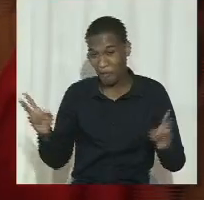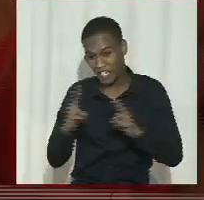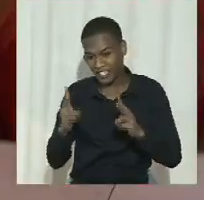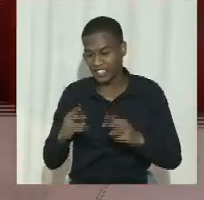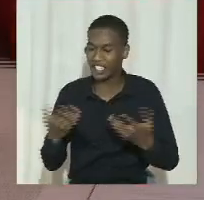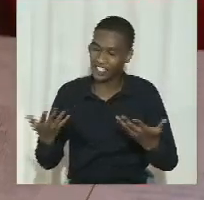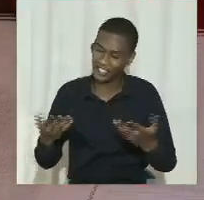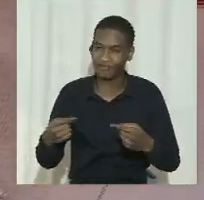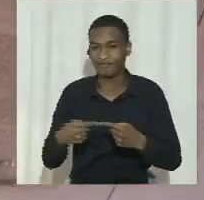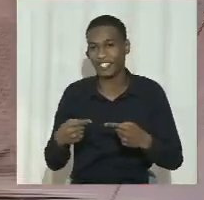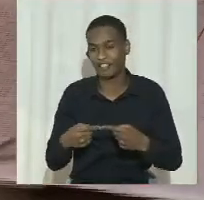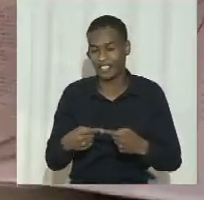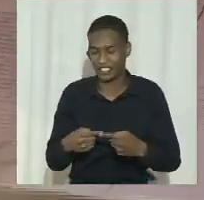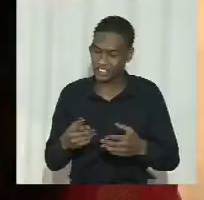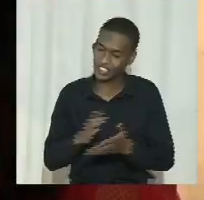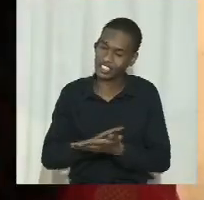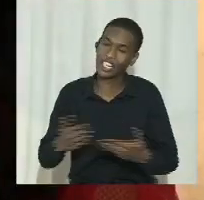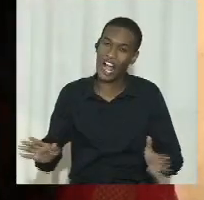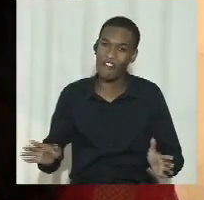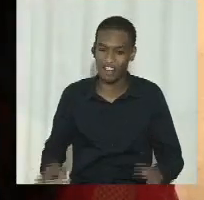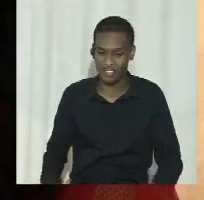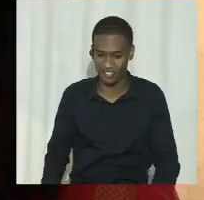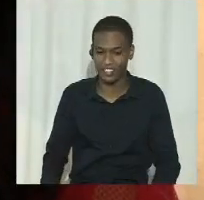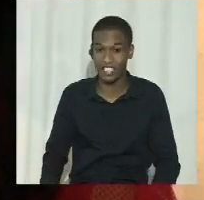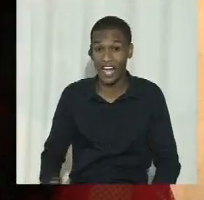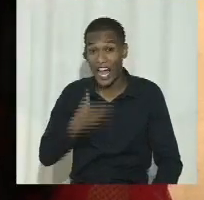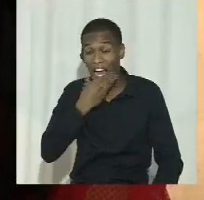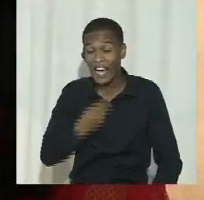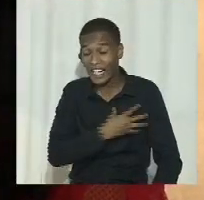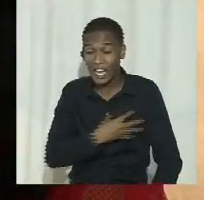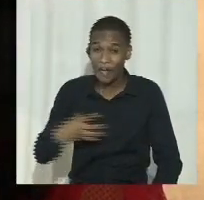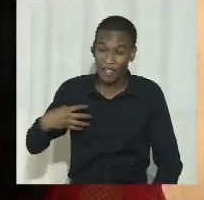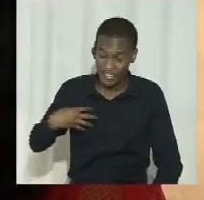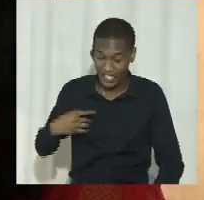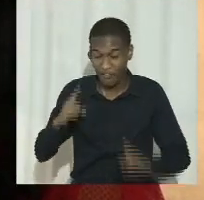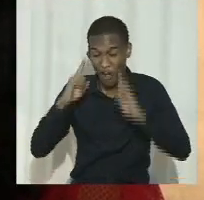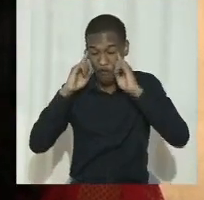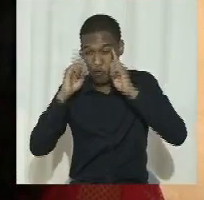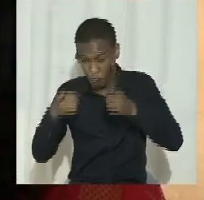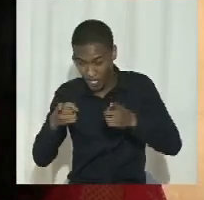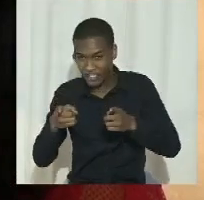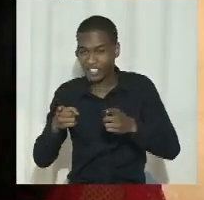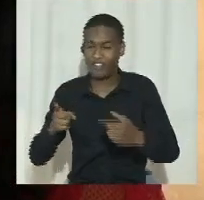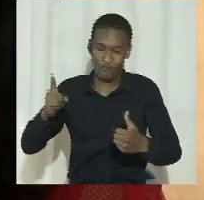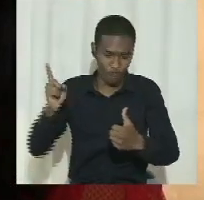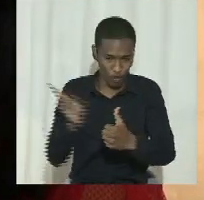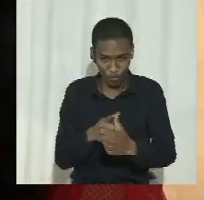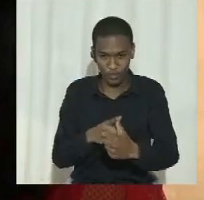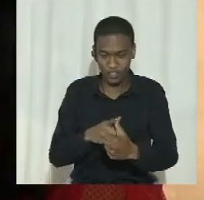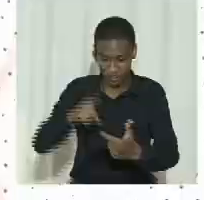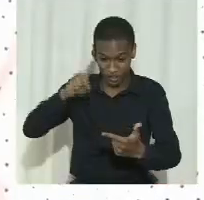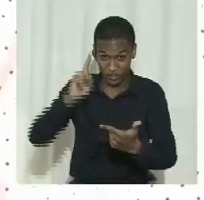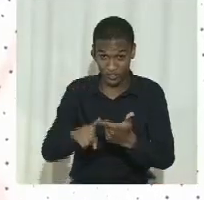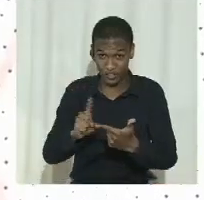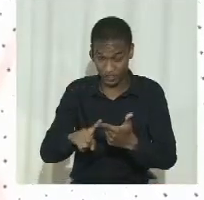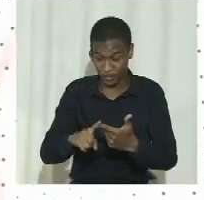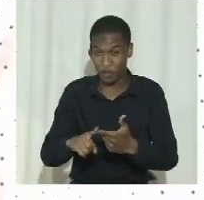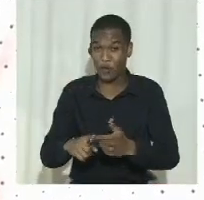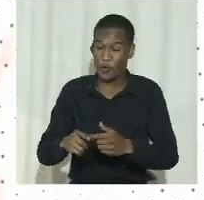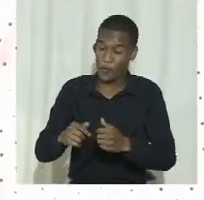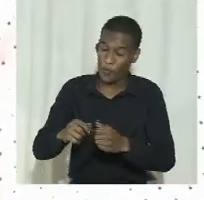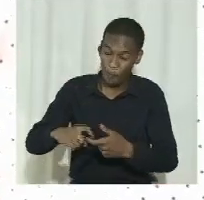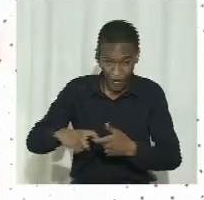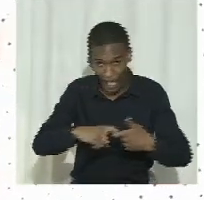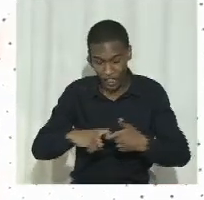Ny ray aman-dreny dia ny fahavolombelona, izay aloha ny voalohany indrindra dia ireo mpiray tampo izay. Ireo